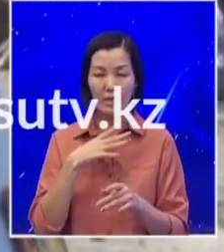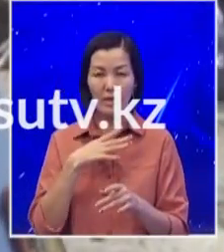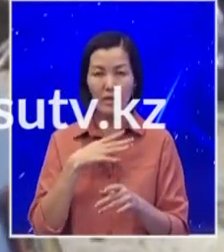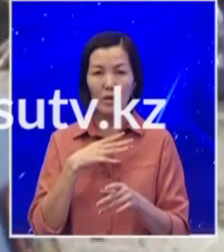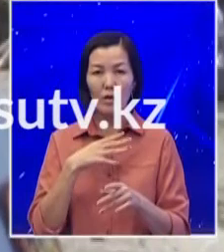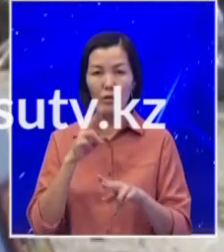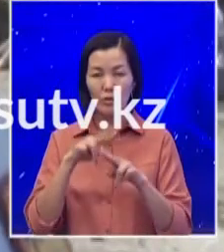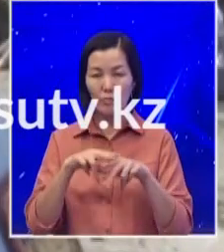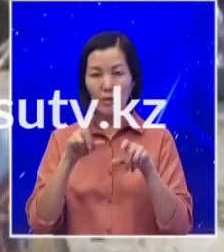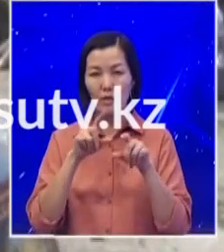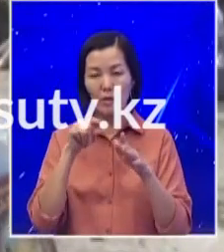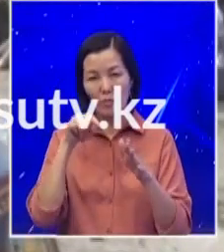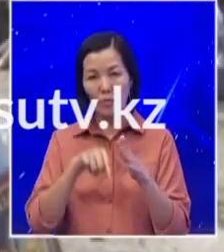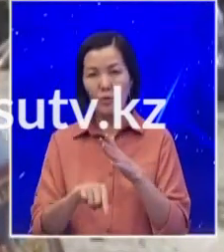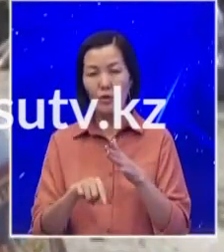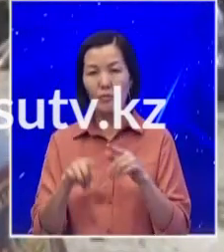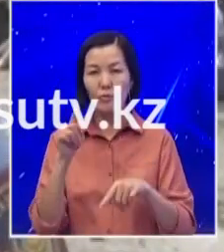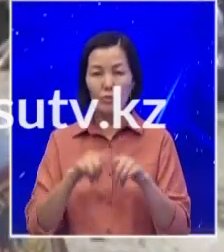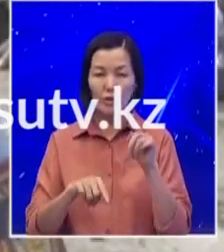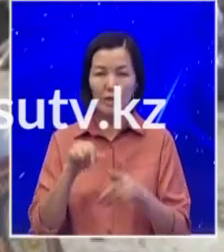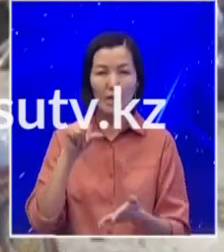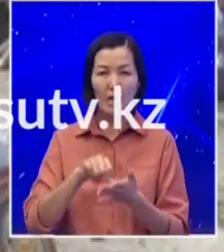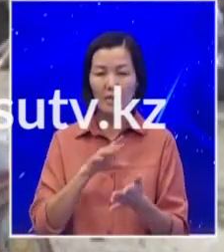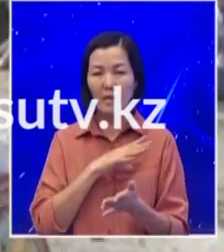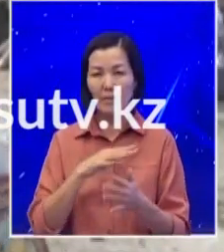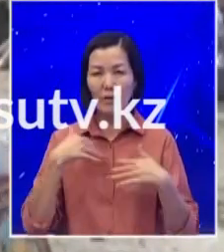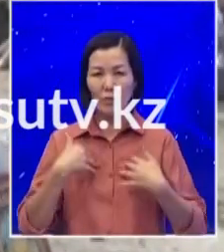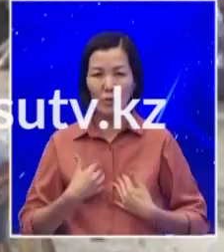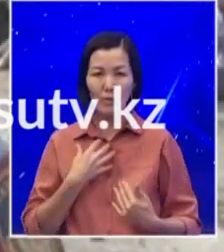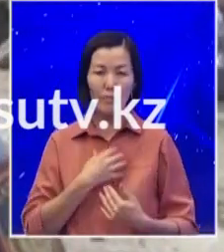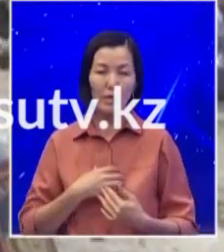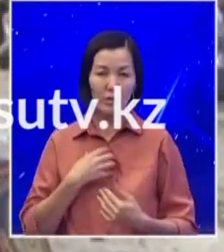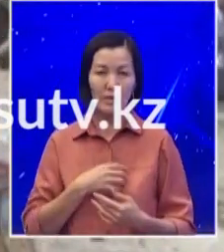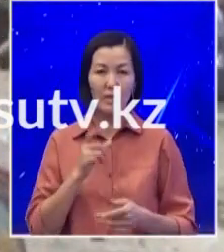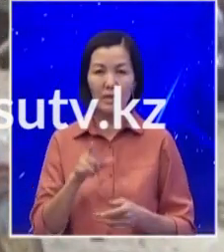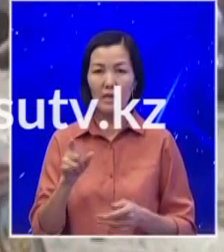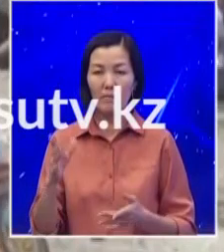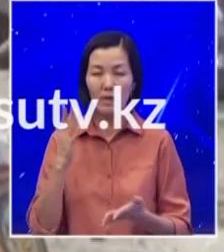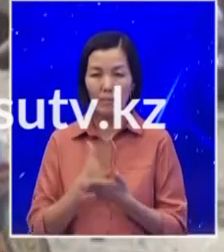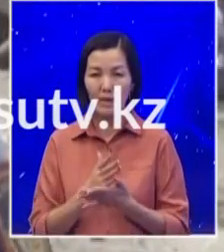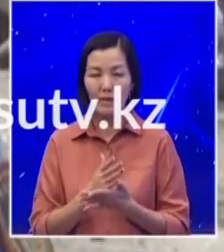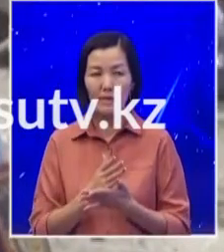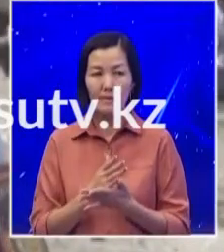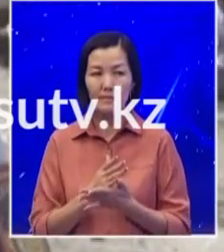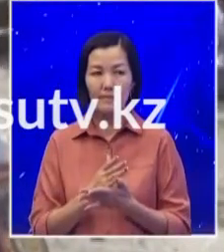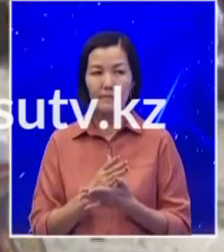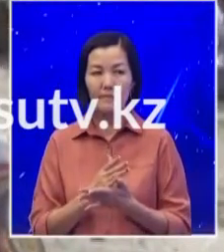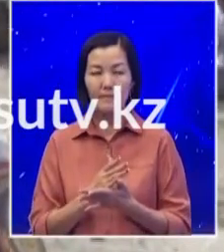отырып, сол туысқандың арасында боламағандығынан өкінеді кейбірде. Бұның бәрі